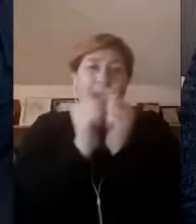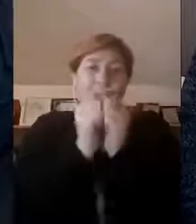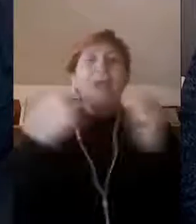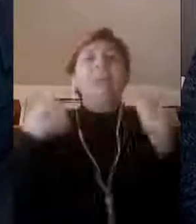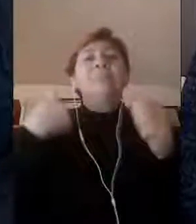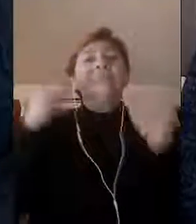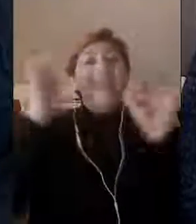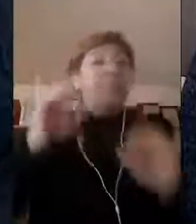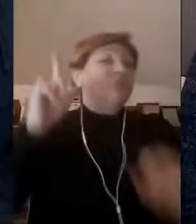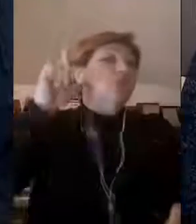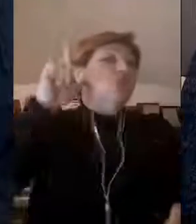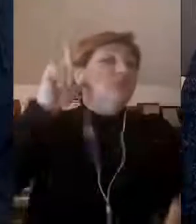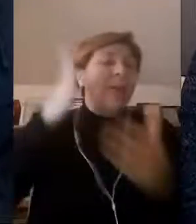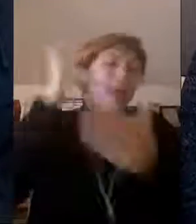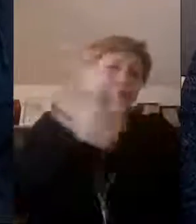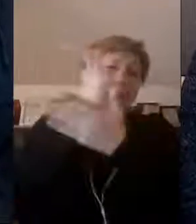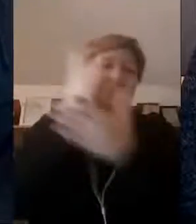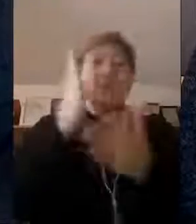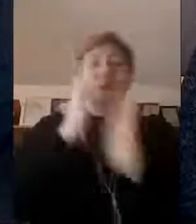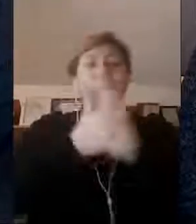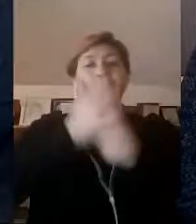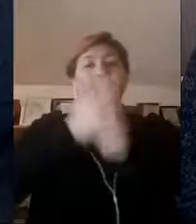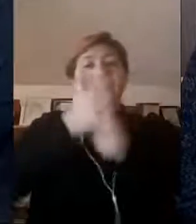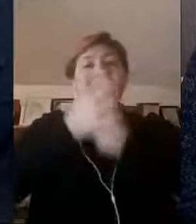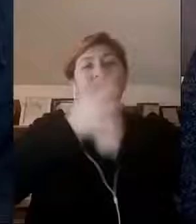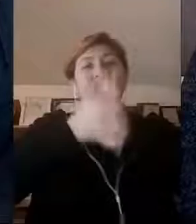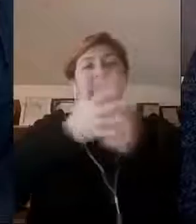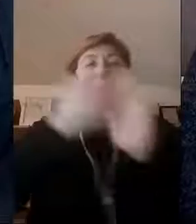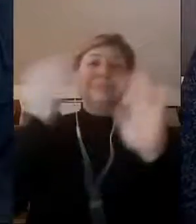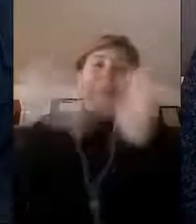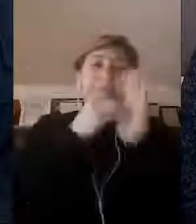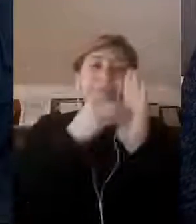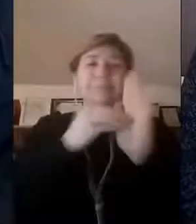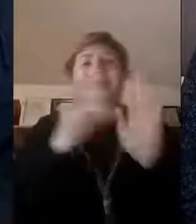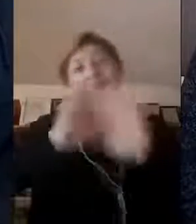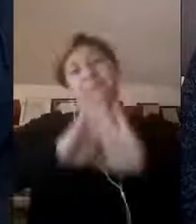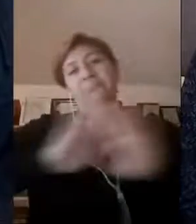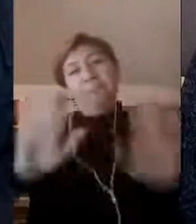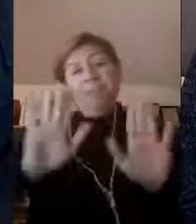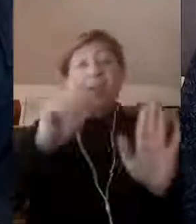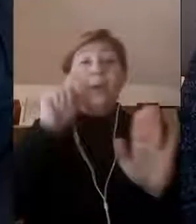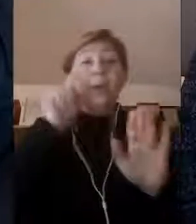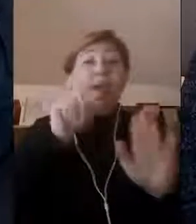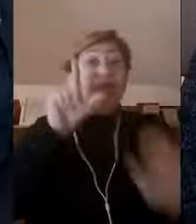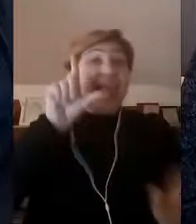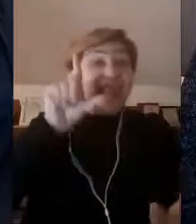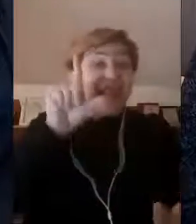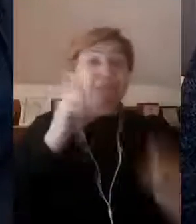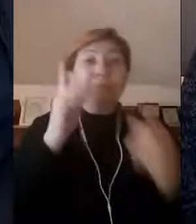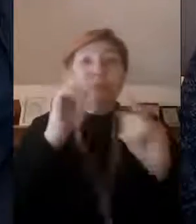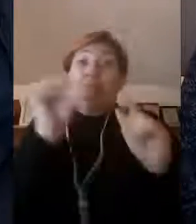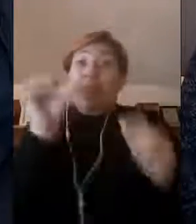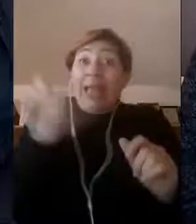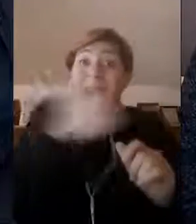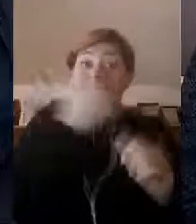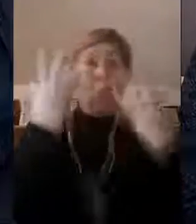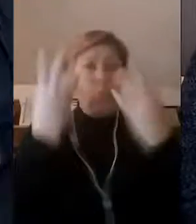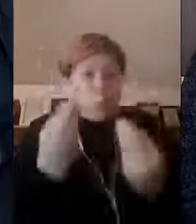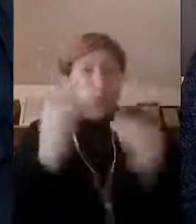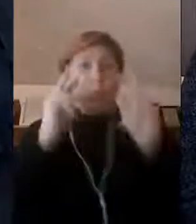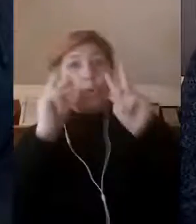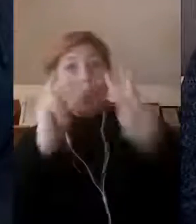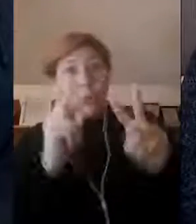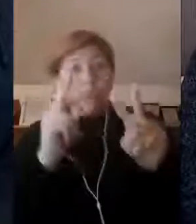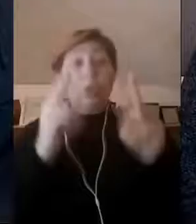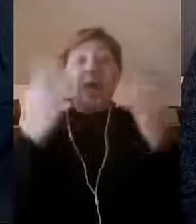yayınlarımızın çarşamba günü olanlarını işaret diline çevirme kararı aldık. Bunun bir ihtiyaç, bir gereklilik olduğunu gördük ve